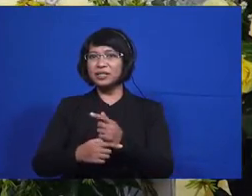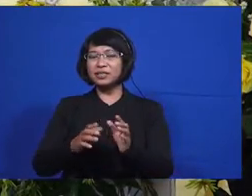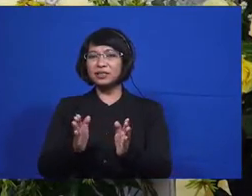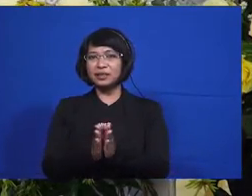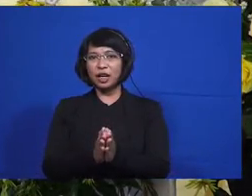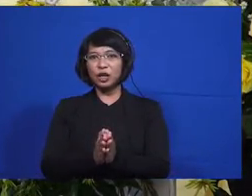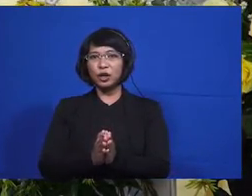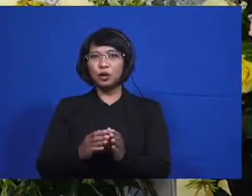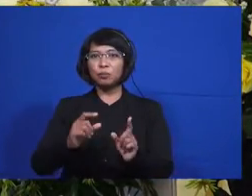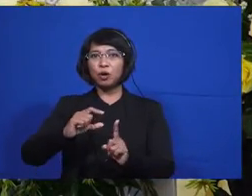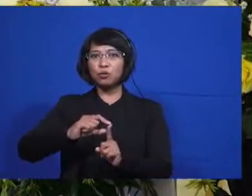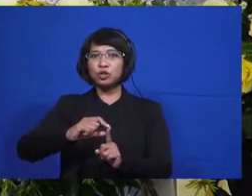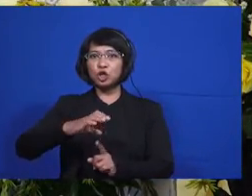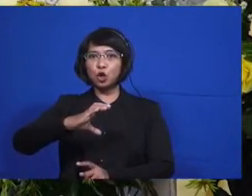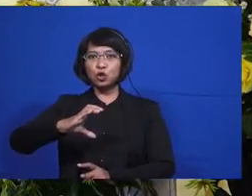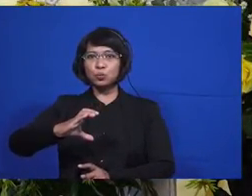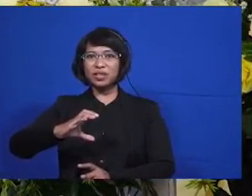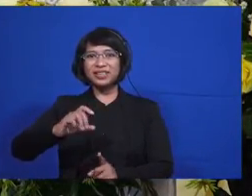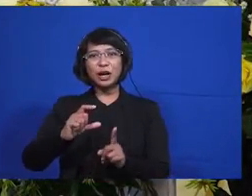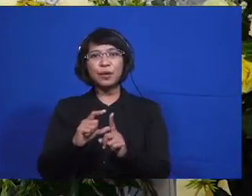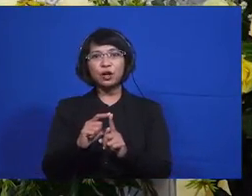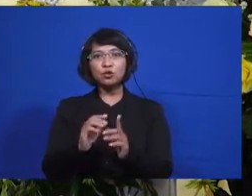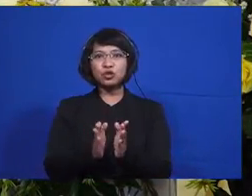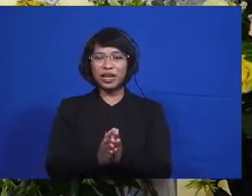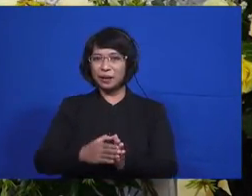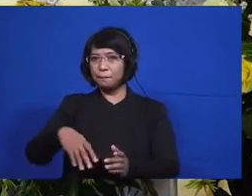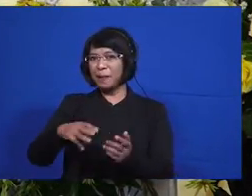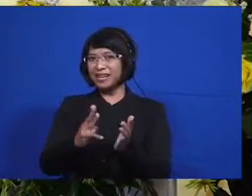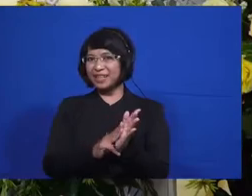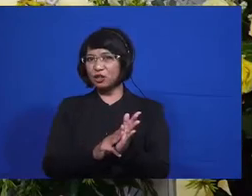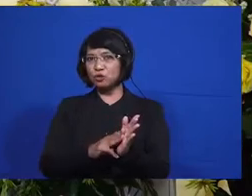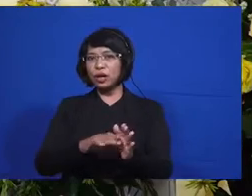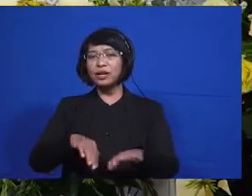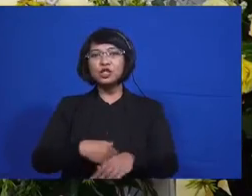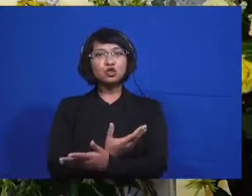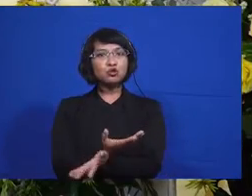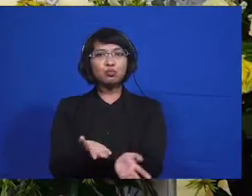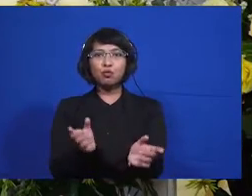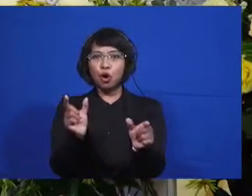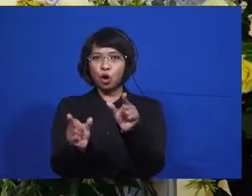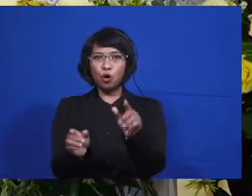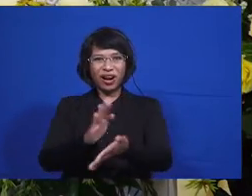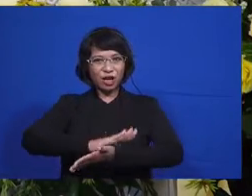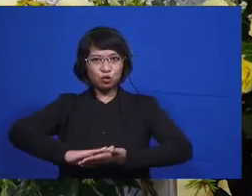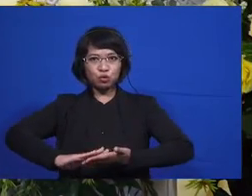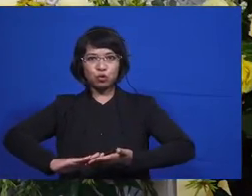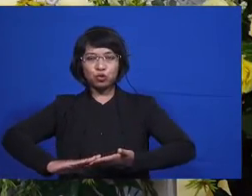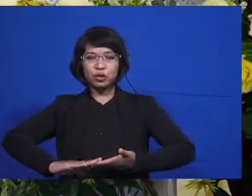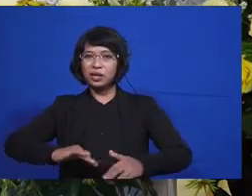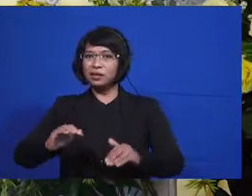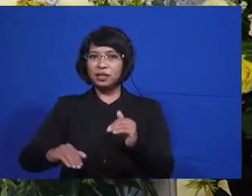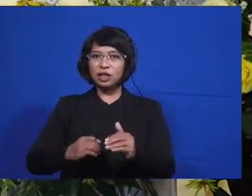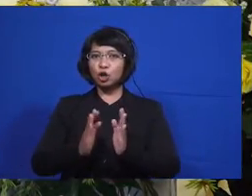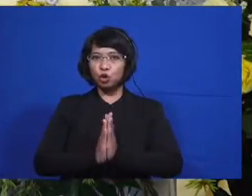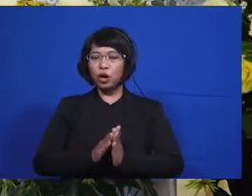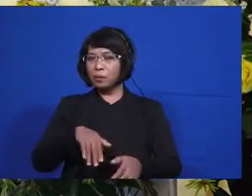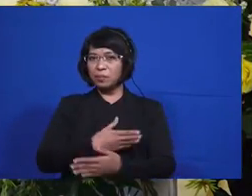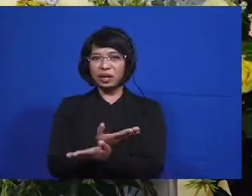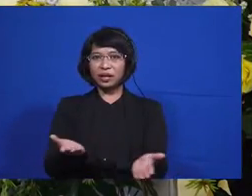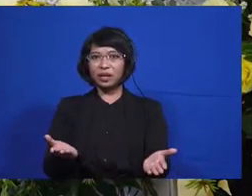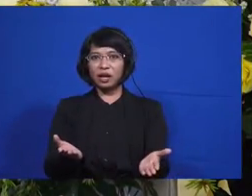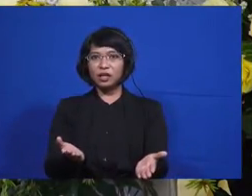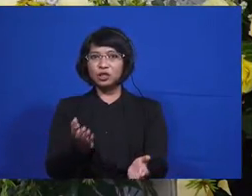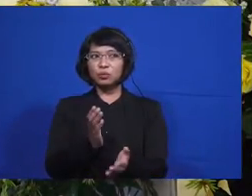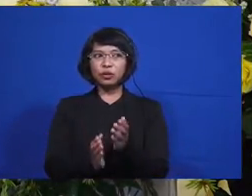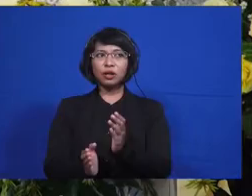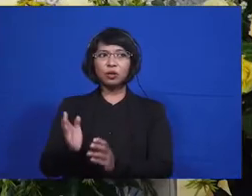Paulus, Kosmas, Damianus dan Marcelinus, dan semua orang kudusmu. Atas jasa dan doa mereka, semoga